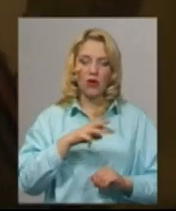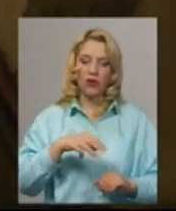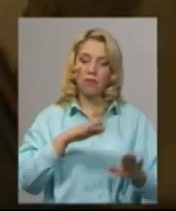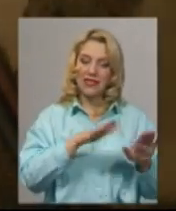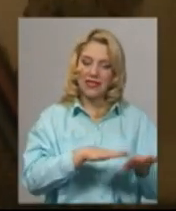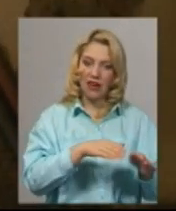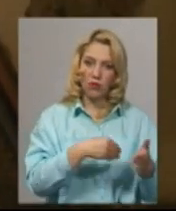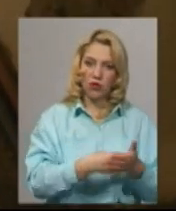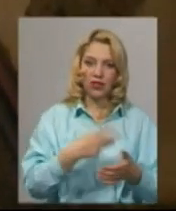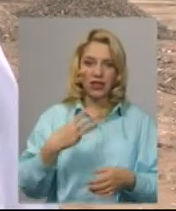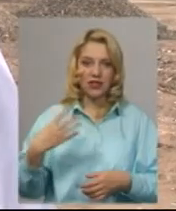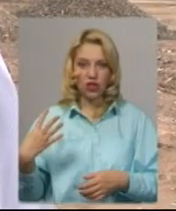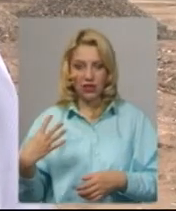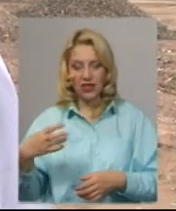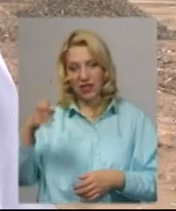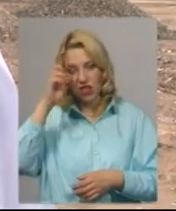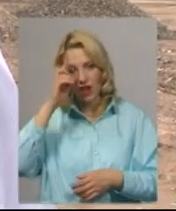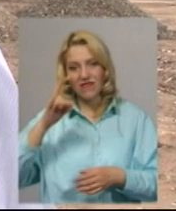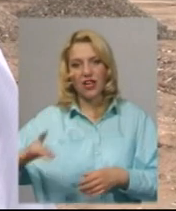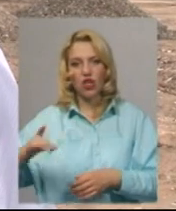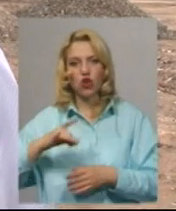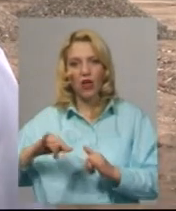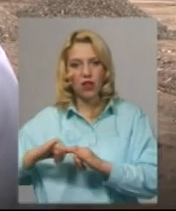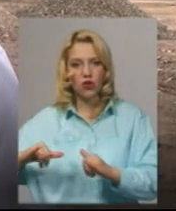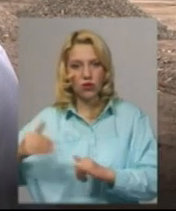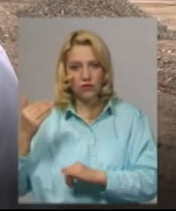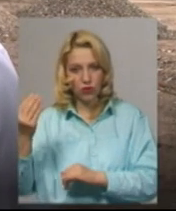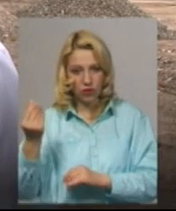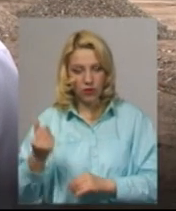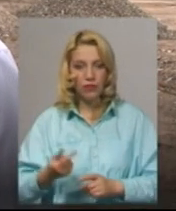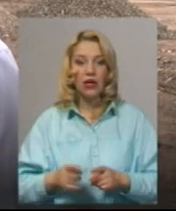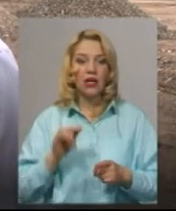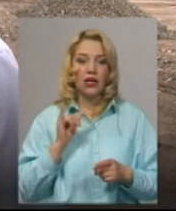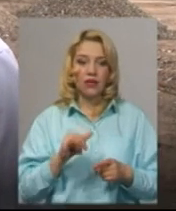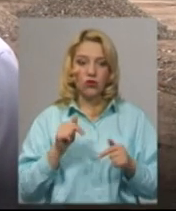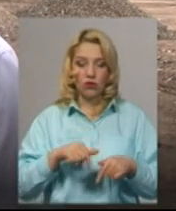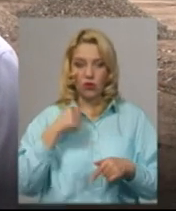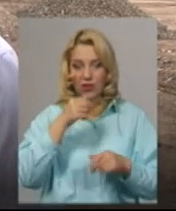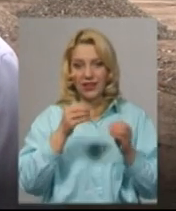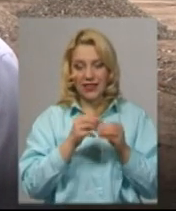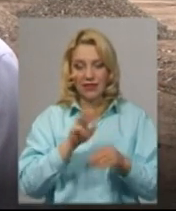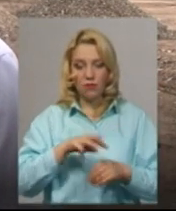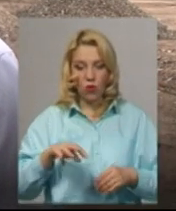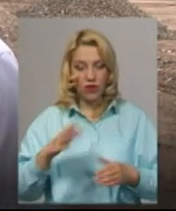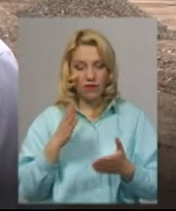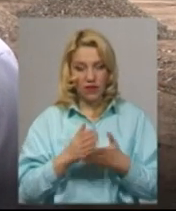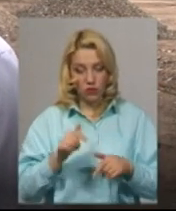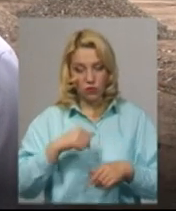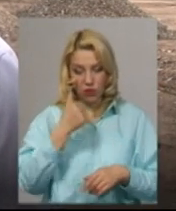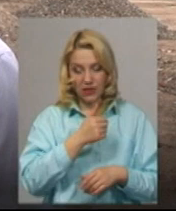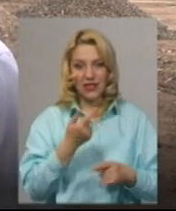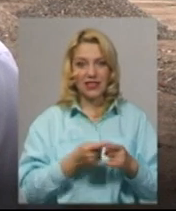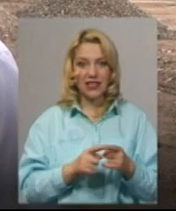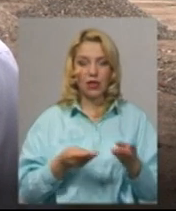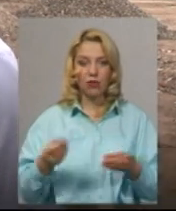Державного фонду регіонального розвідку. На цей рік є лише 10 мільйонів фінансових призначень, із яких ми вже проплатили